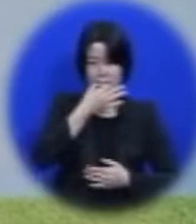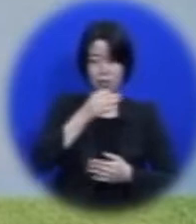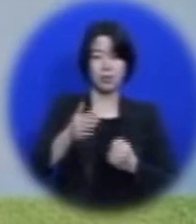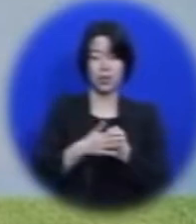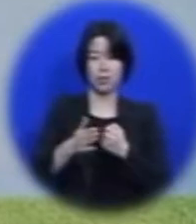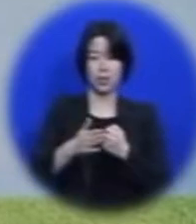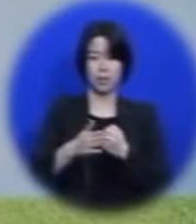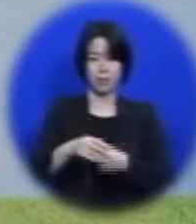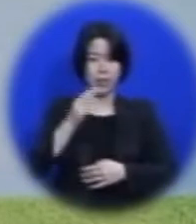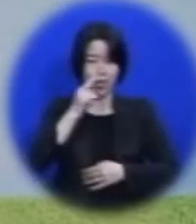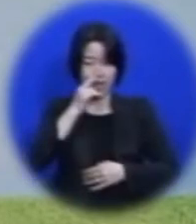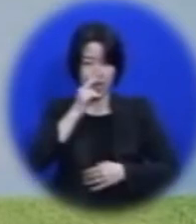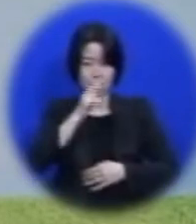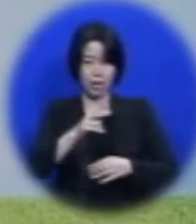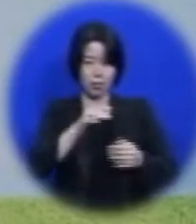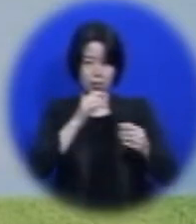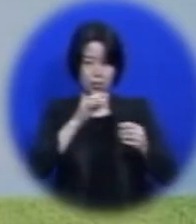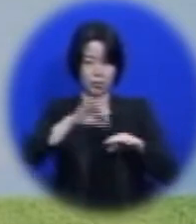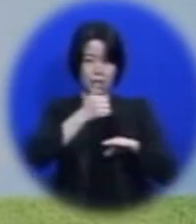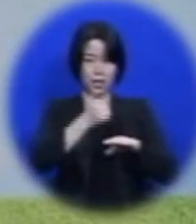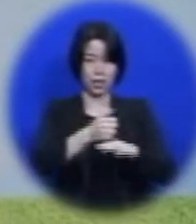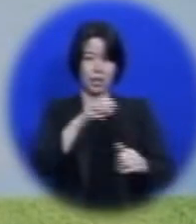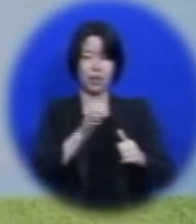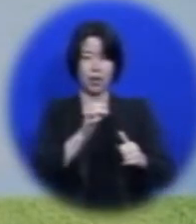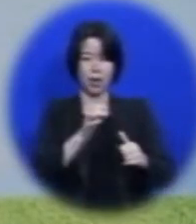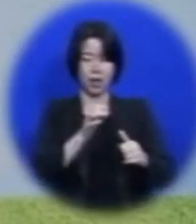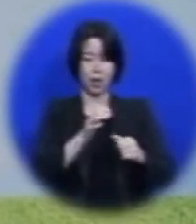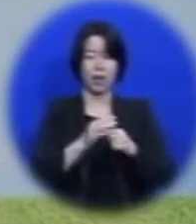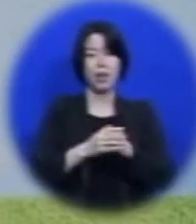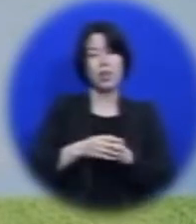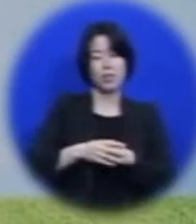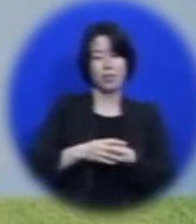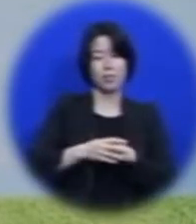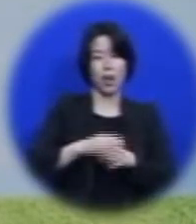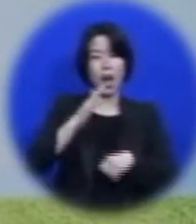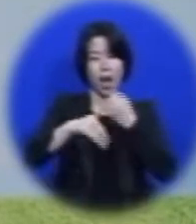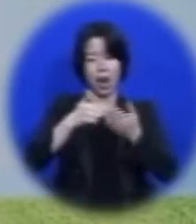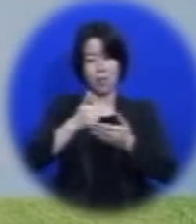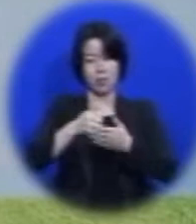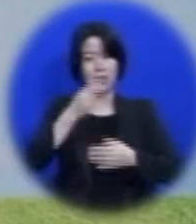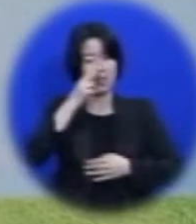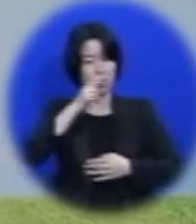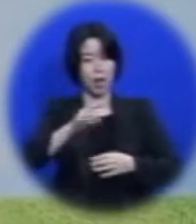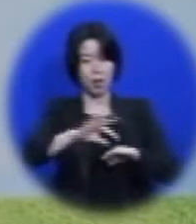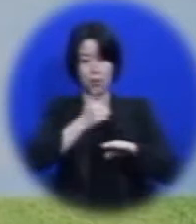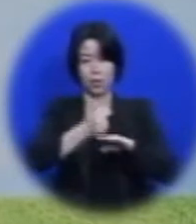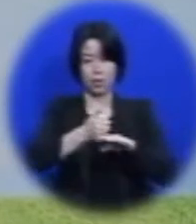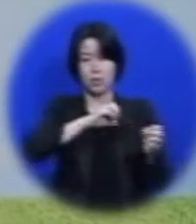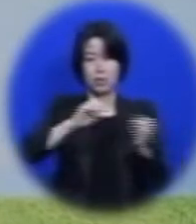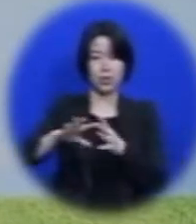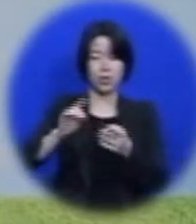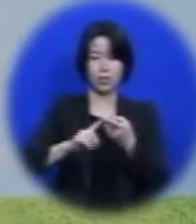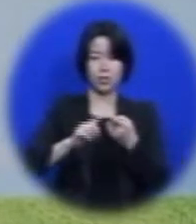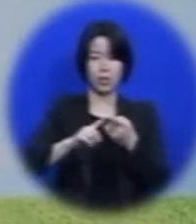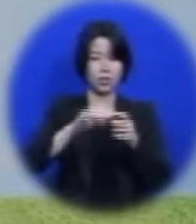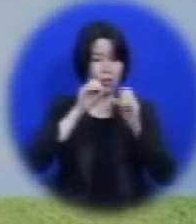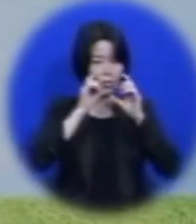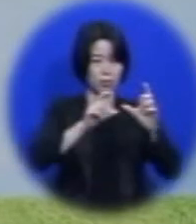사무엘 선지자를 보내서 사울 왕을 책망하시고 하나님이 이제는 사울 왕을 버렸다는 사실을